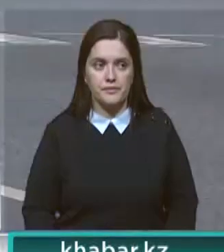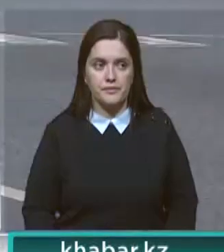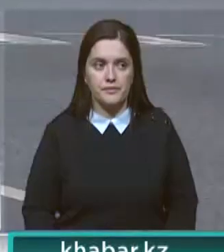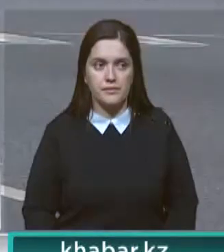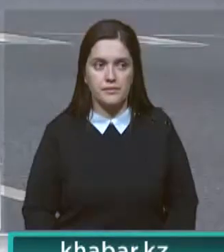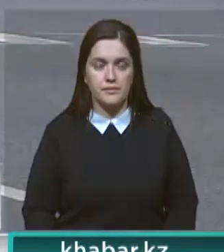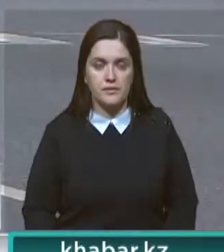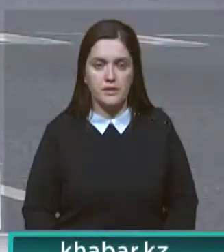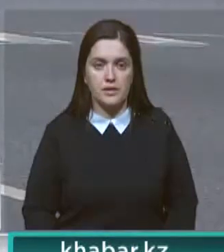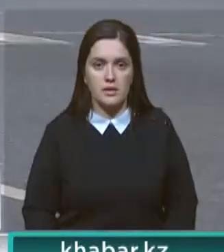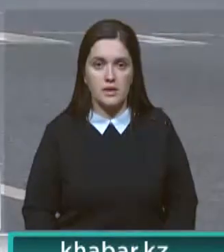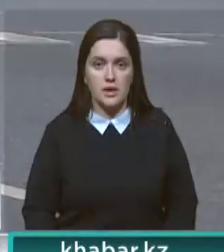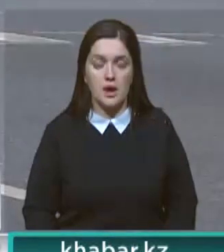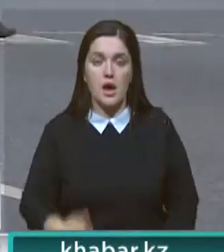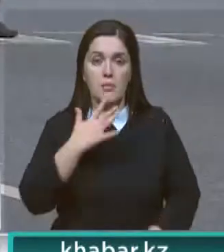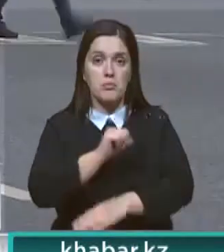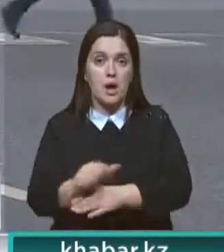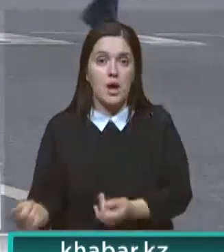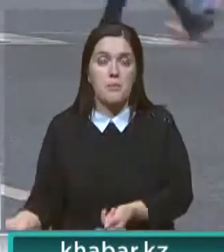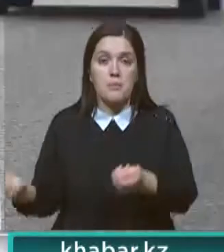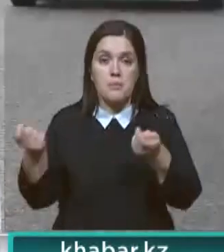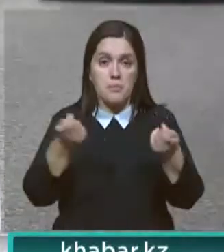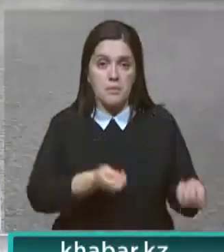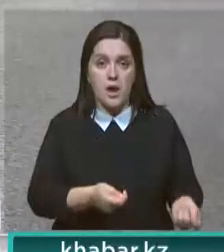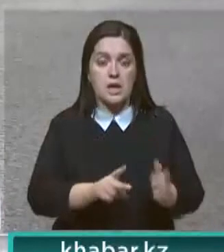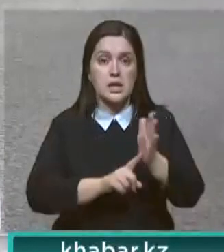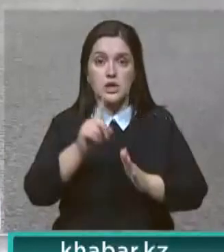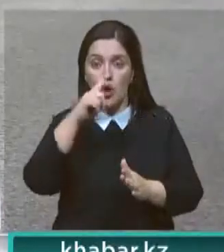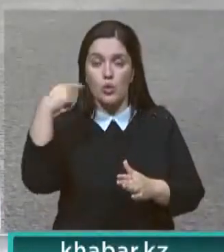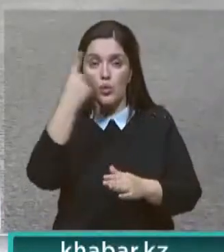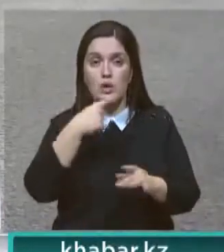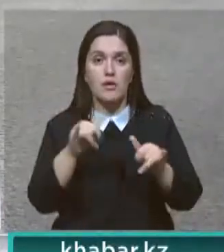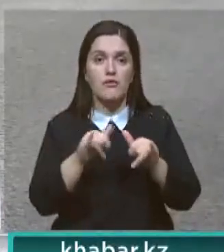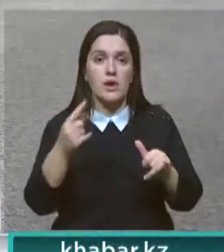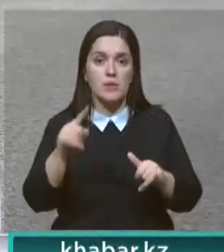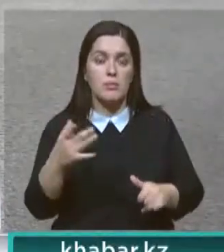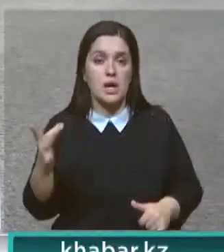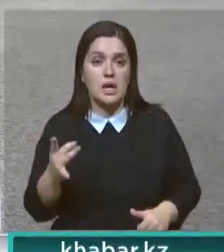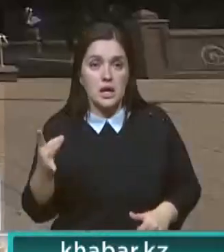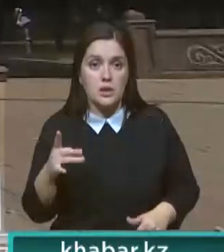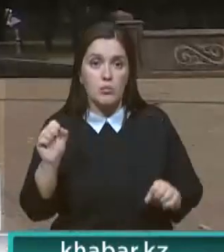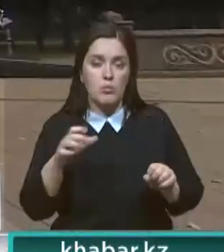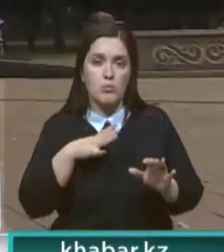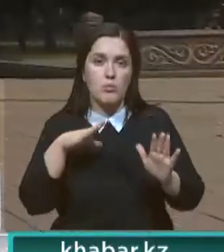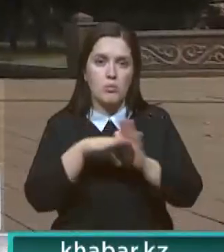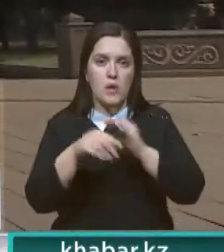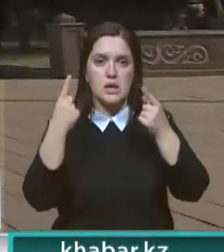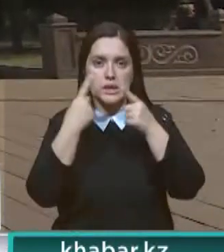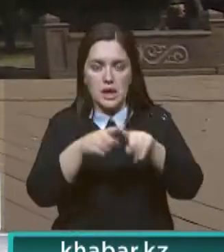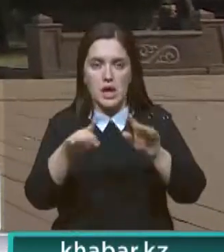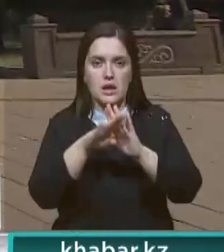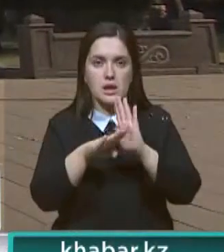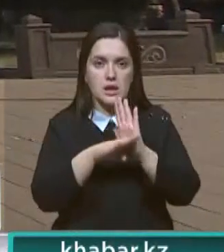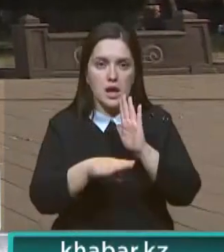стране. Тем временем импорт никотиновых жидкостей в страну с начала года вырос в 1,5 раза. На ситуацию может повлиять техрегламент